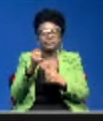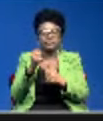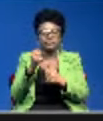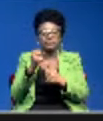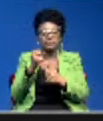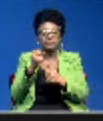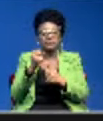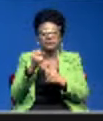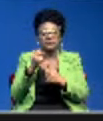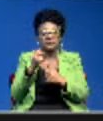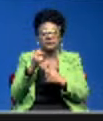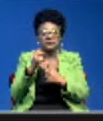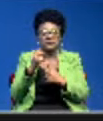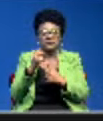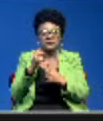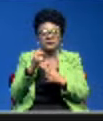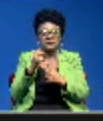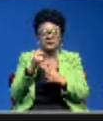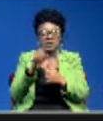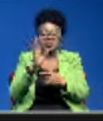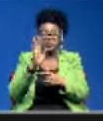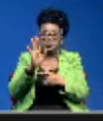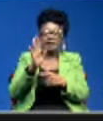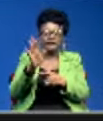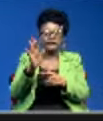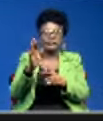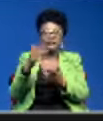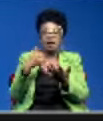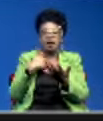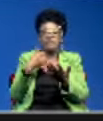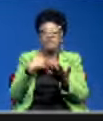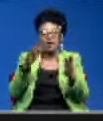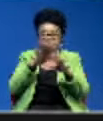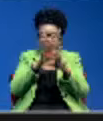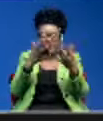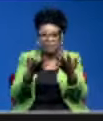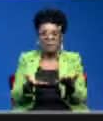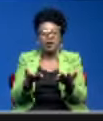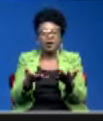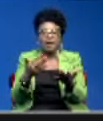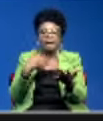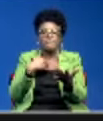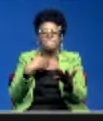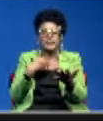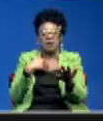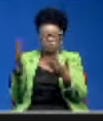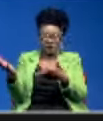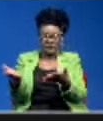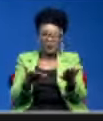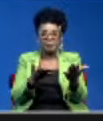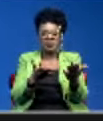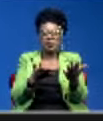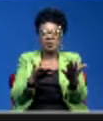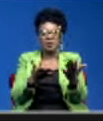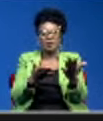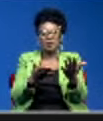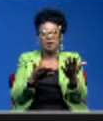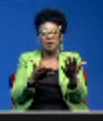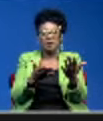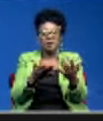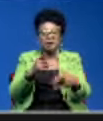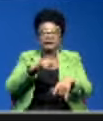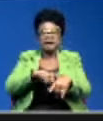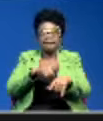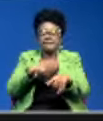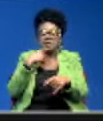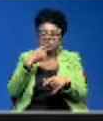iko mtoto mkono, mzigo iko kwa mlango. Ni mimi nilikuwa naleta. Kabiga mlango nasema uweke